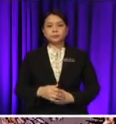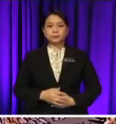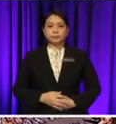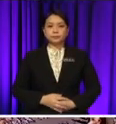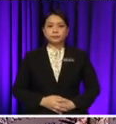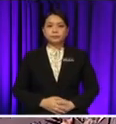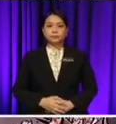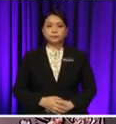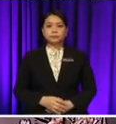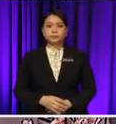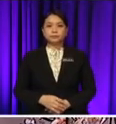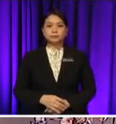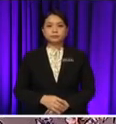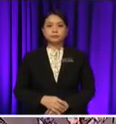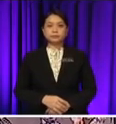sangat